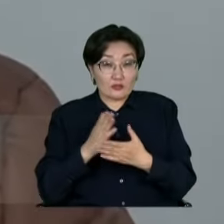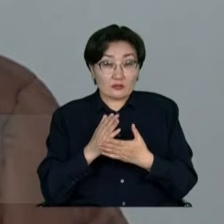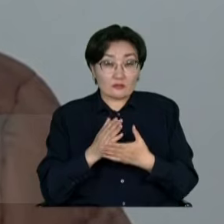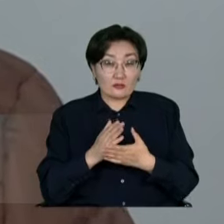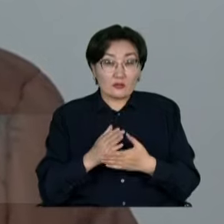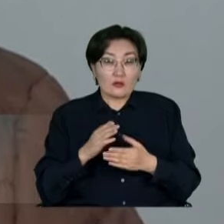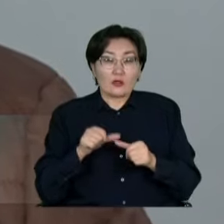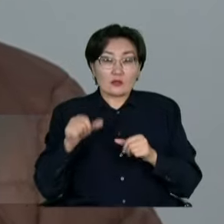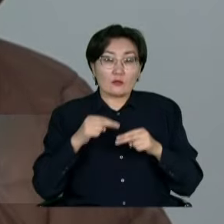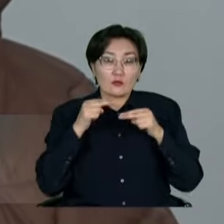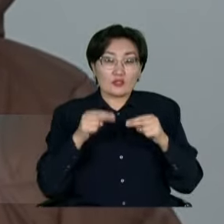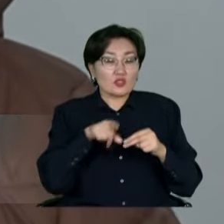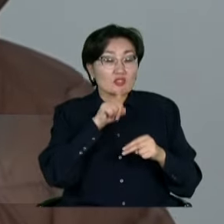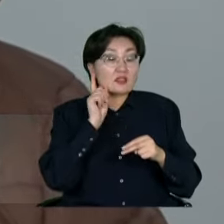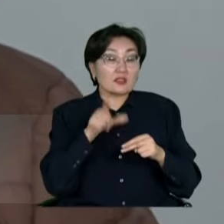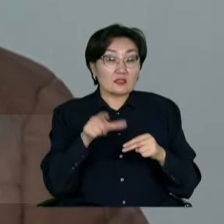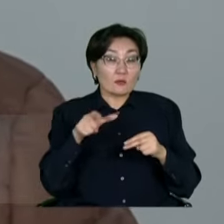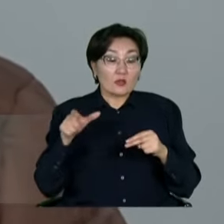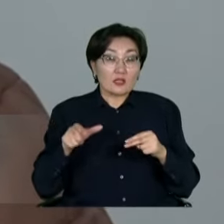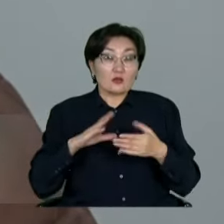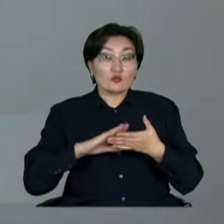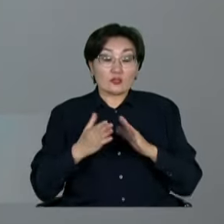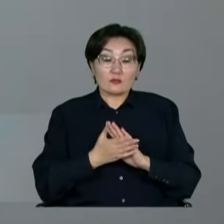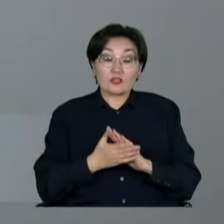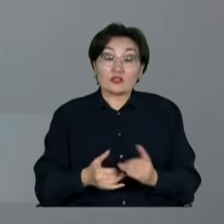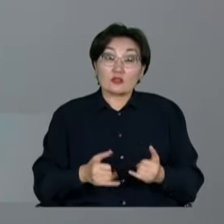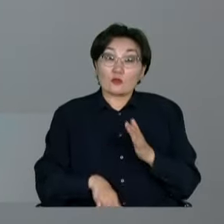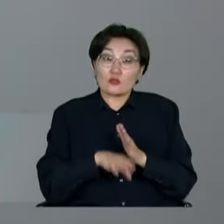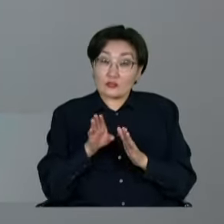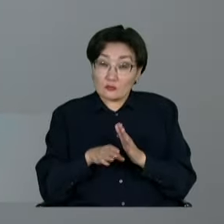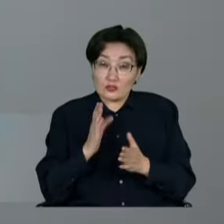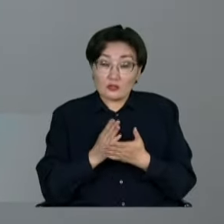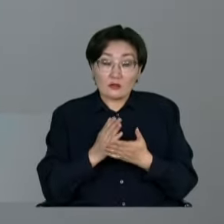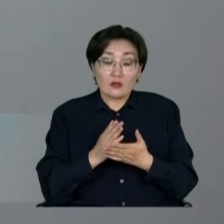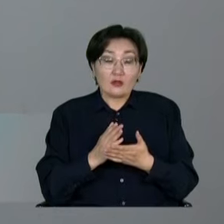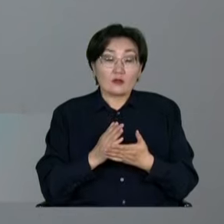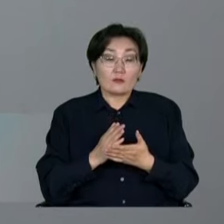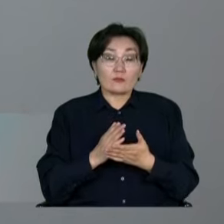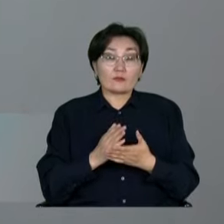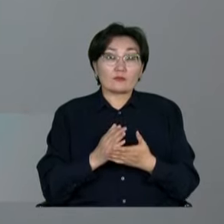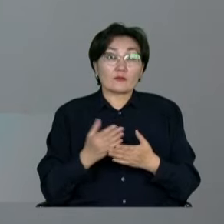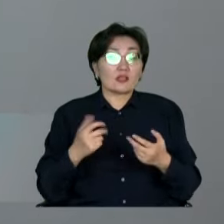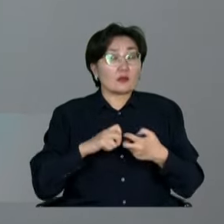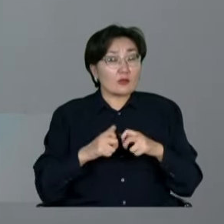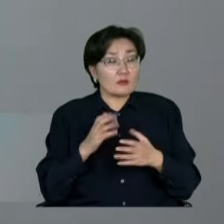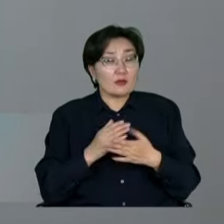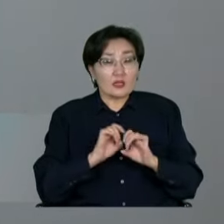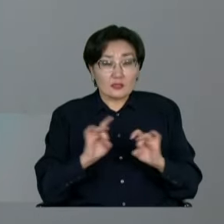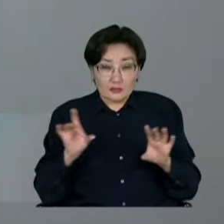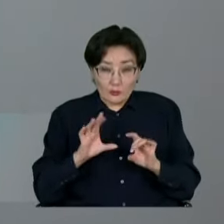бөлдік қой, жастардың жаңағы условиясын жасау үшін. Кем-кемтігімізді айтып отырды. Түгел